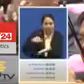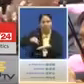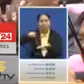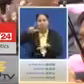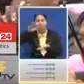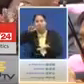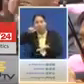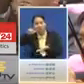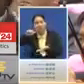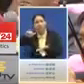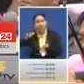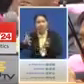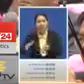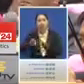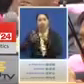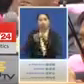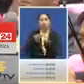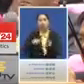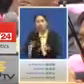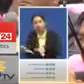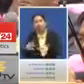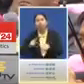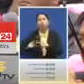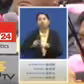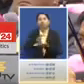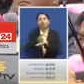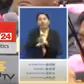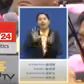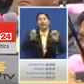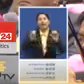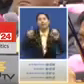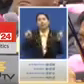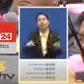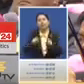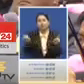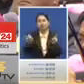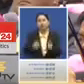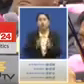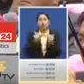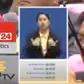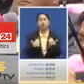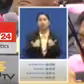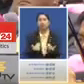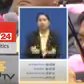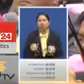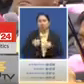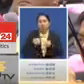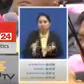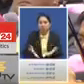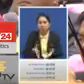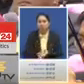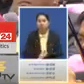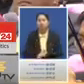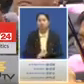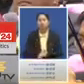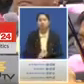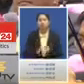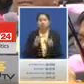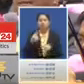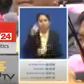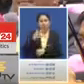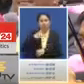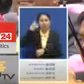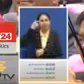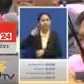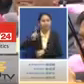อบครัวแตกบกเกนโฮมครึ่งต่อครึ่งแล้วพวกนี้เอาไม่อยู่กัญชาทางการแพทย์มันจะไหลไปสู่กัญ